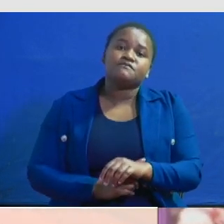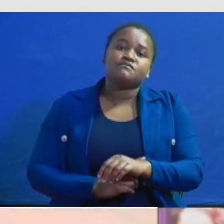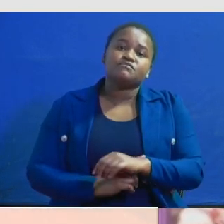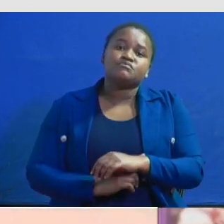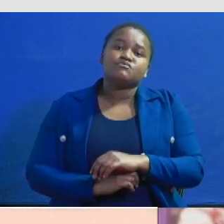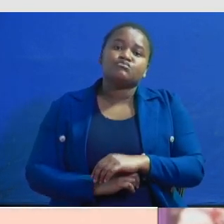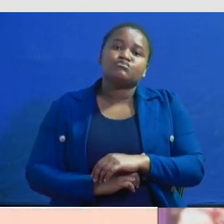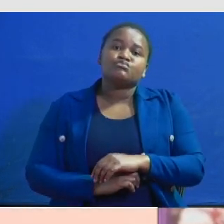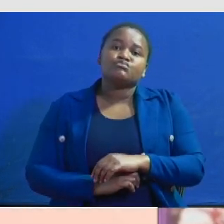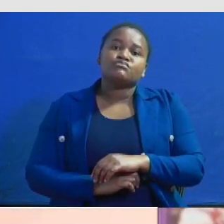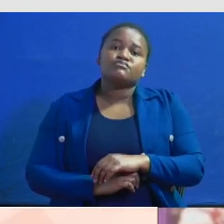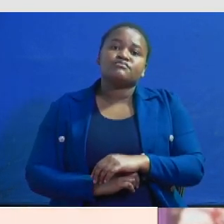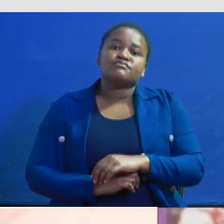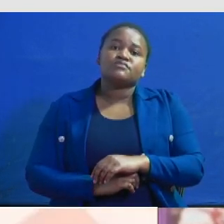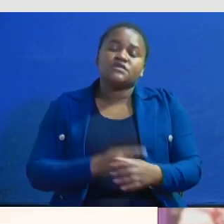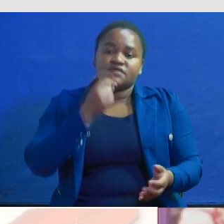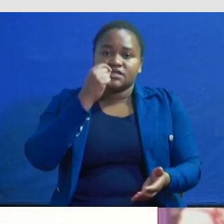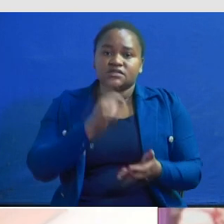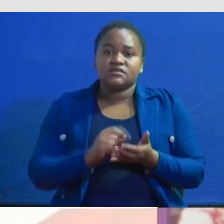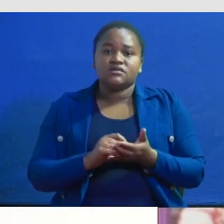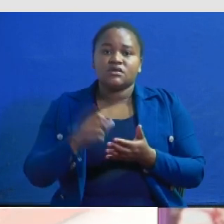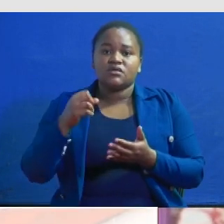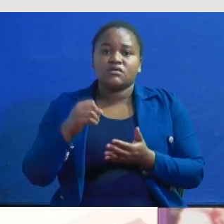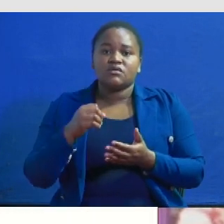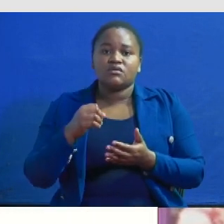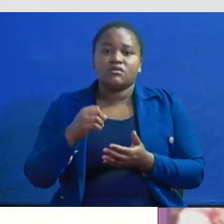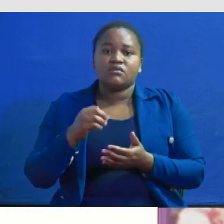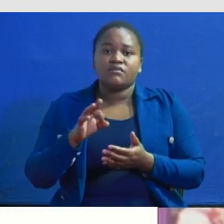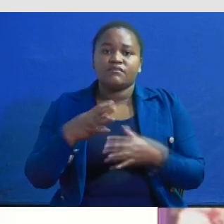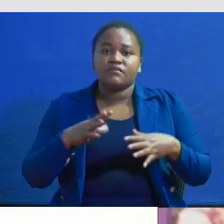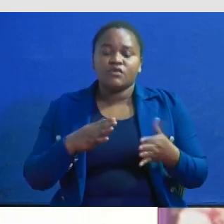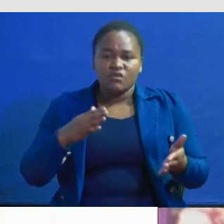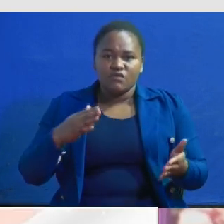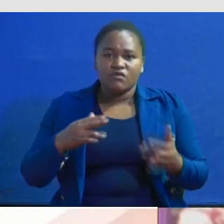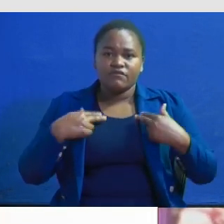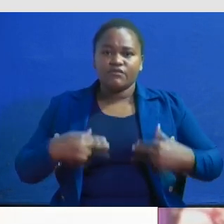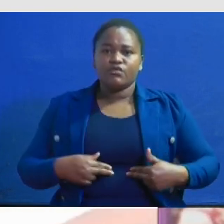if the US and the Secretary of State for